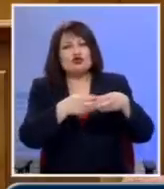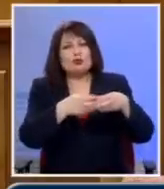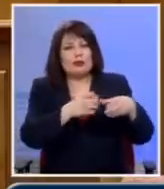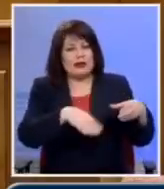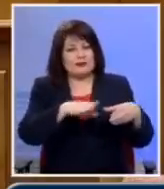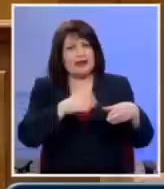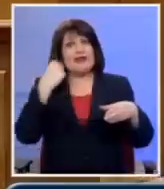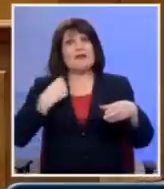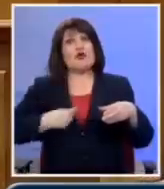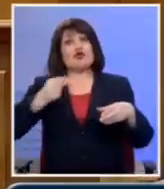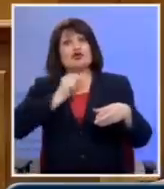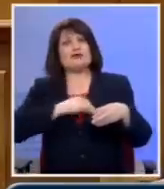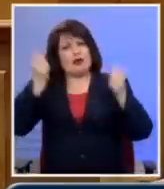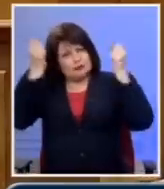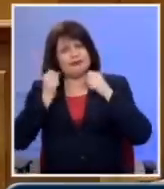δημοσίου συμφέροντος.